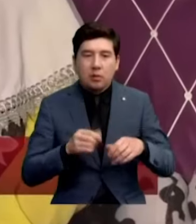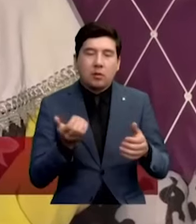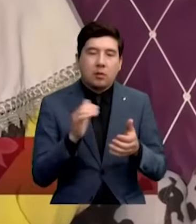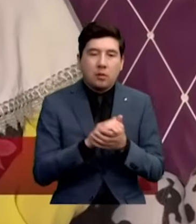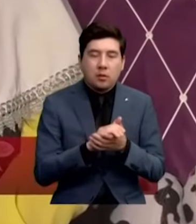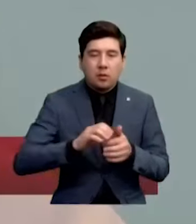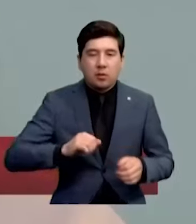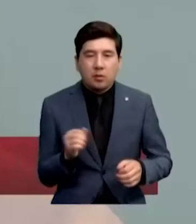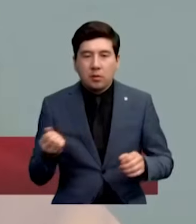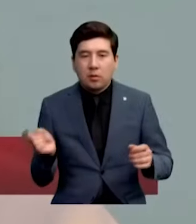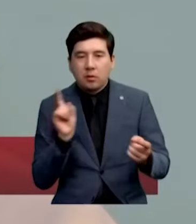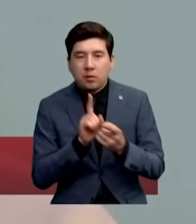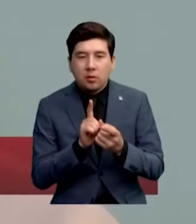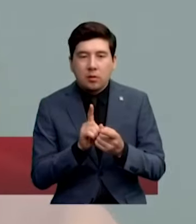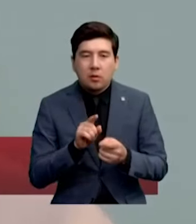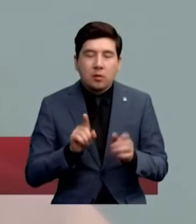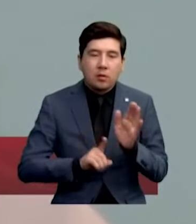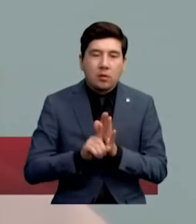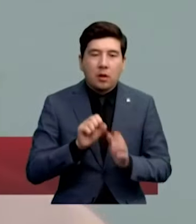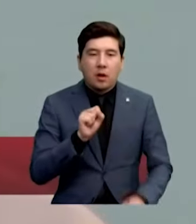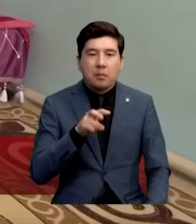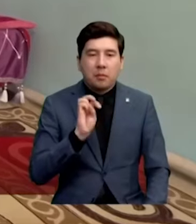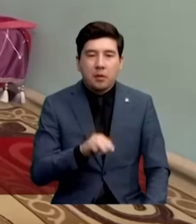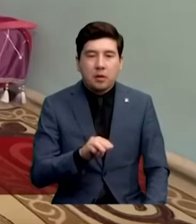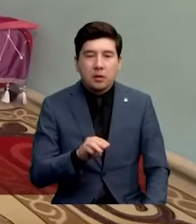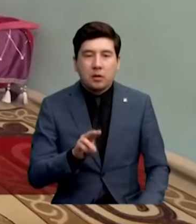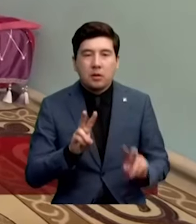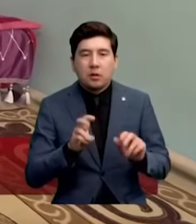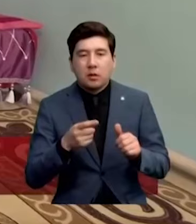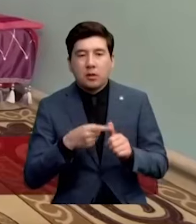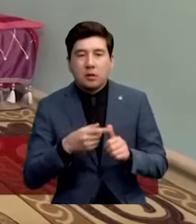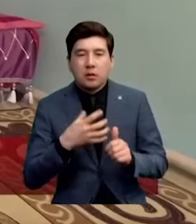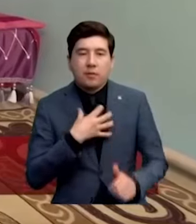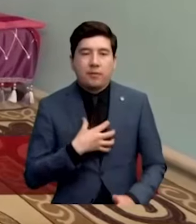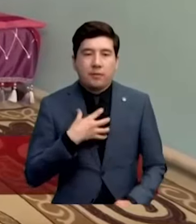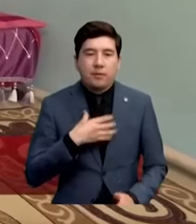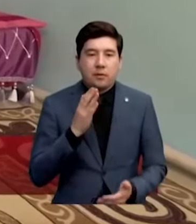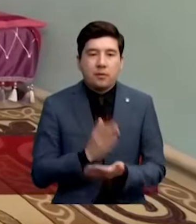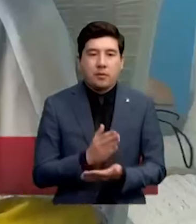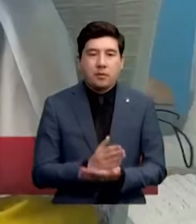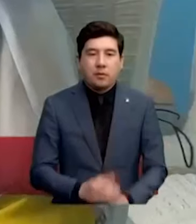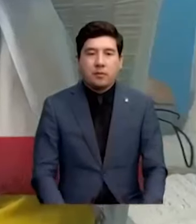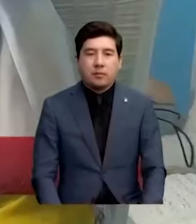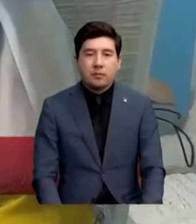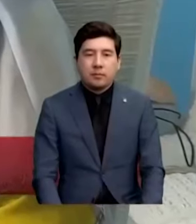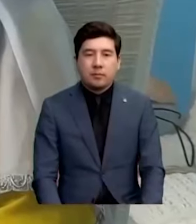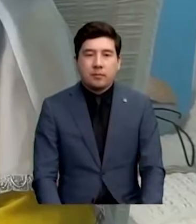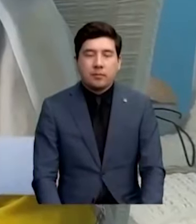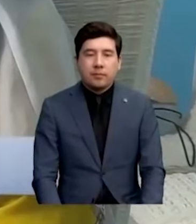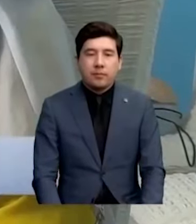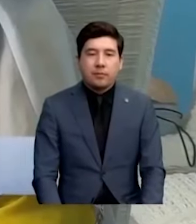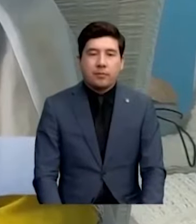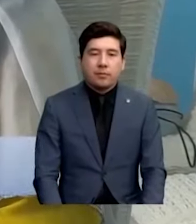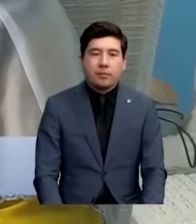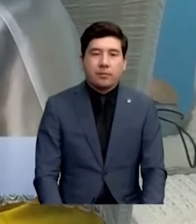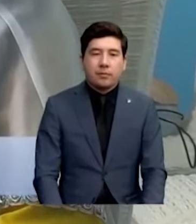күтеді. Әз Наурыздың бастауы саналатын амал мерекесін атап өту аса маңызды дейді әжей. Сағынып қыс